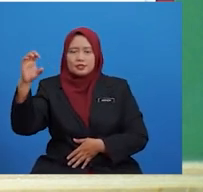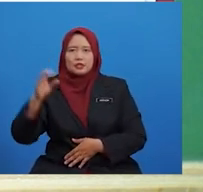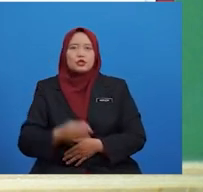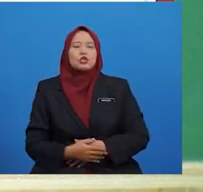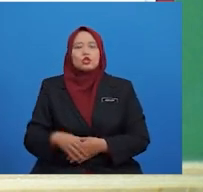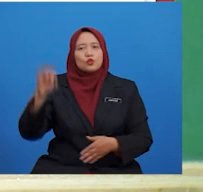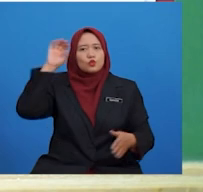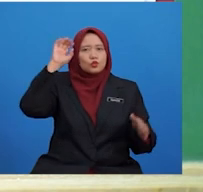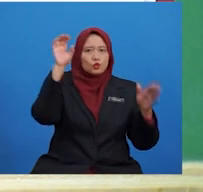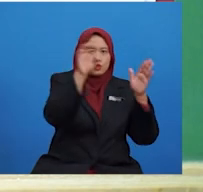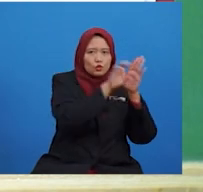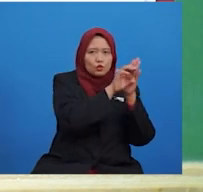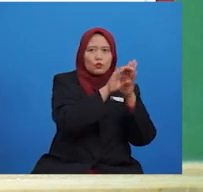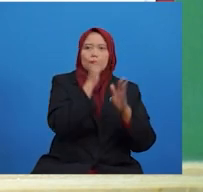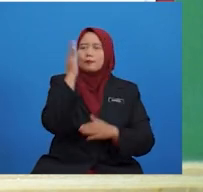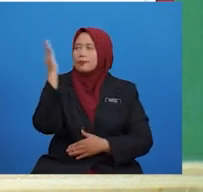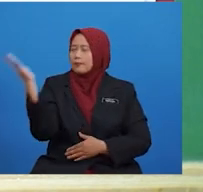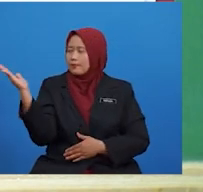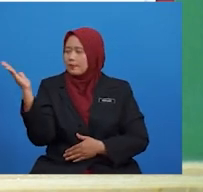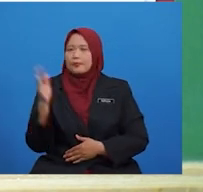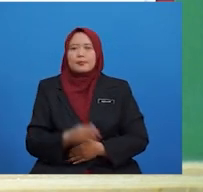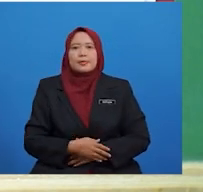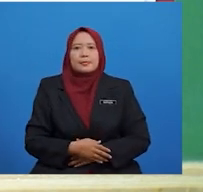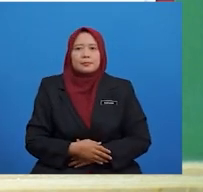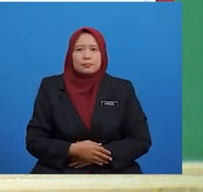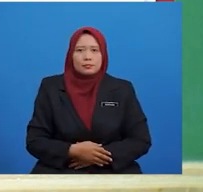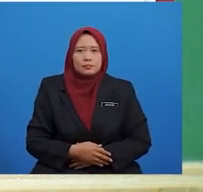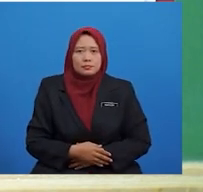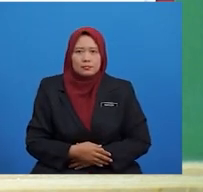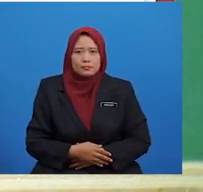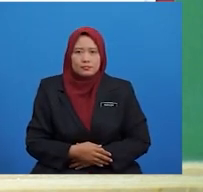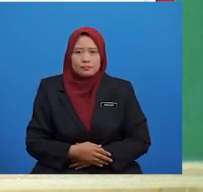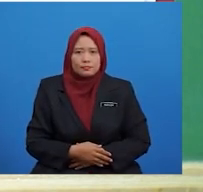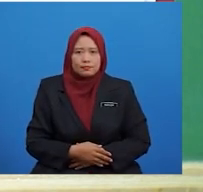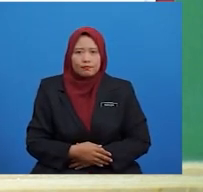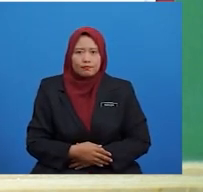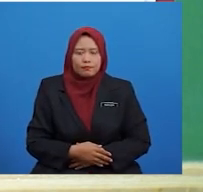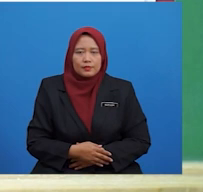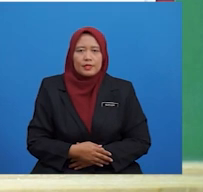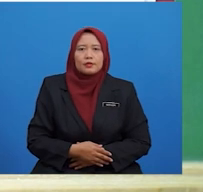dengan tanda semikolon. Final double pi sama dengan